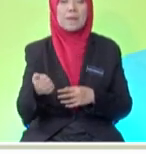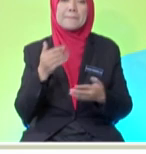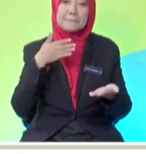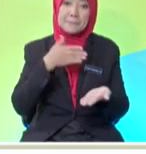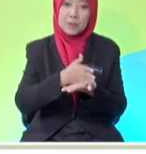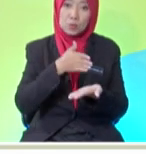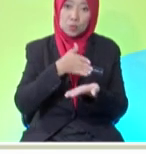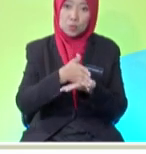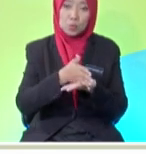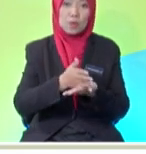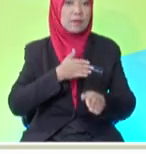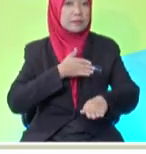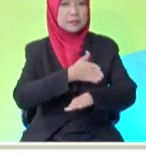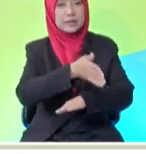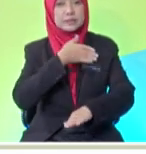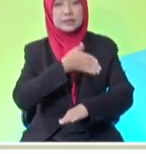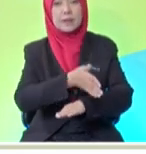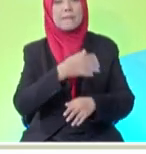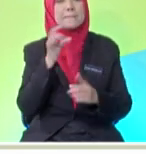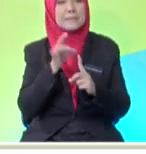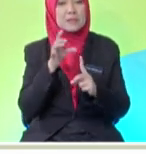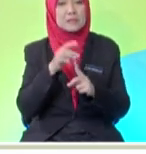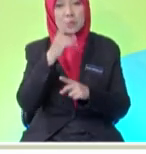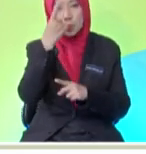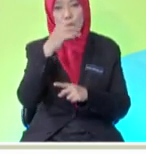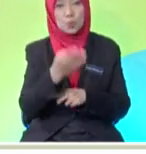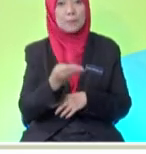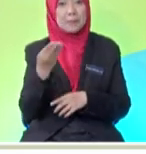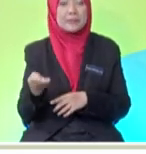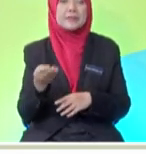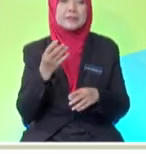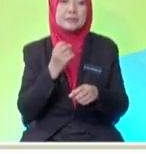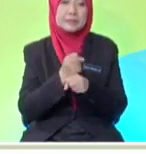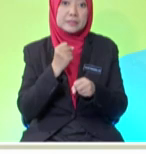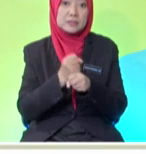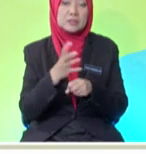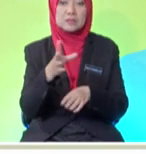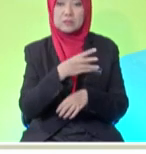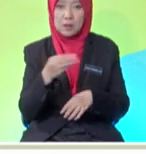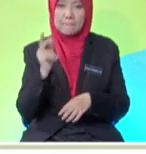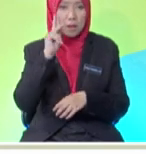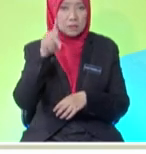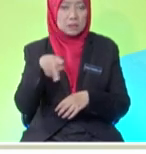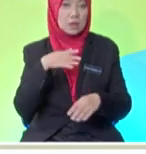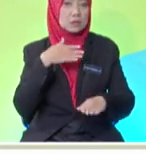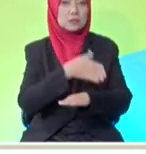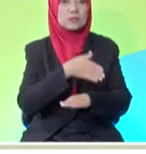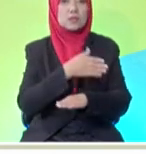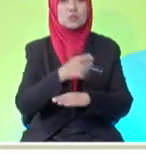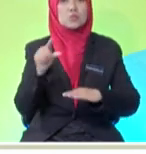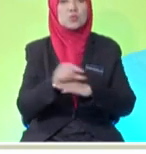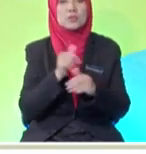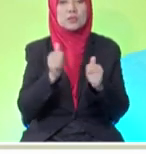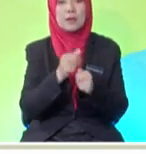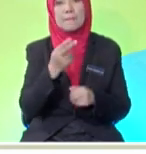yang pertama gergaji besi digunakan bagi memotong benda kerja dan pastikan gergaji digunakan dengan bahan